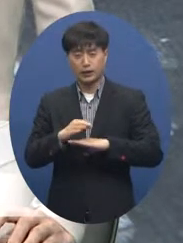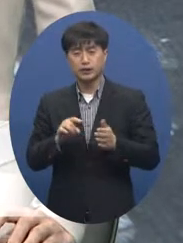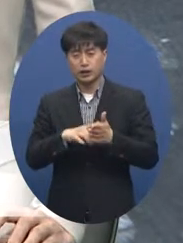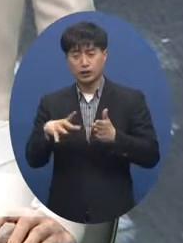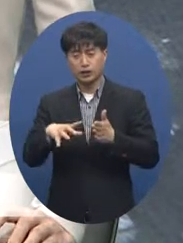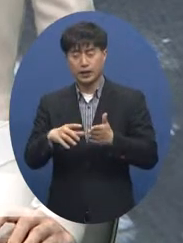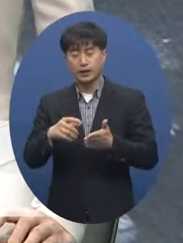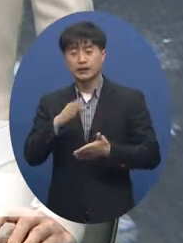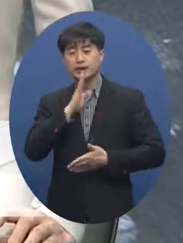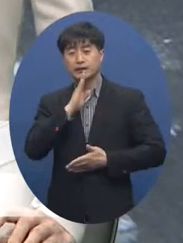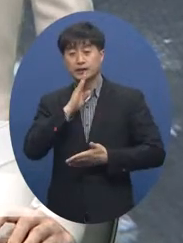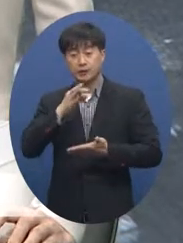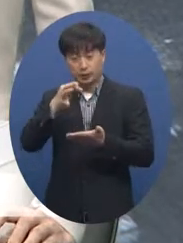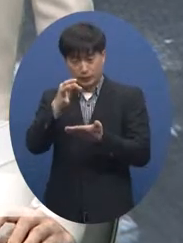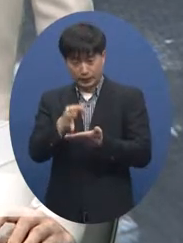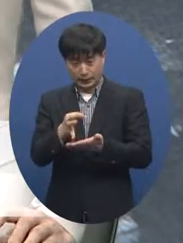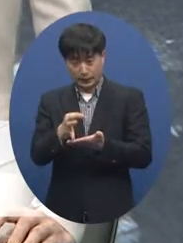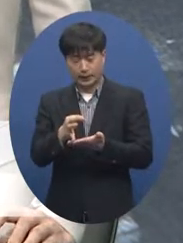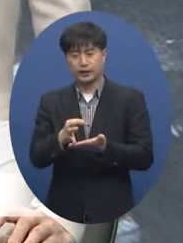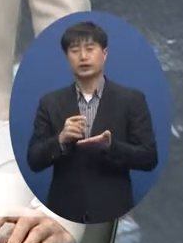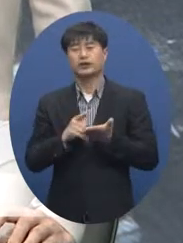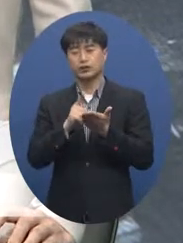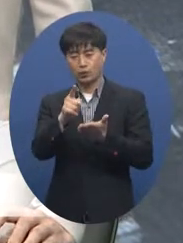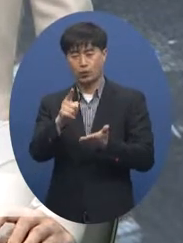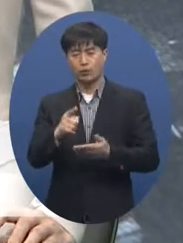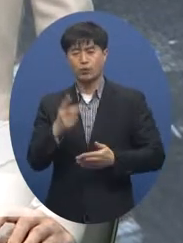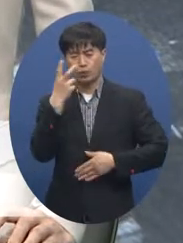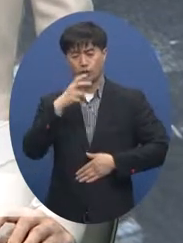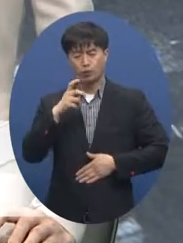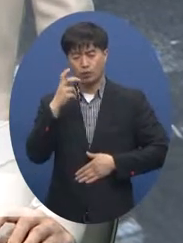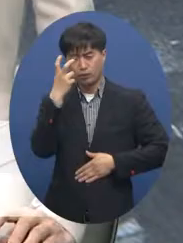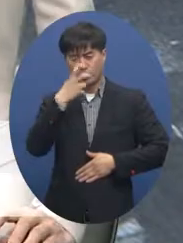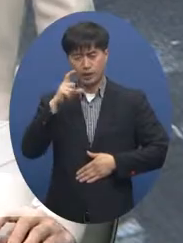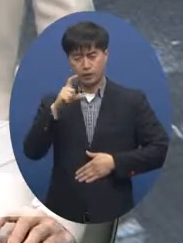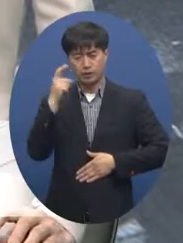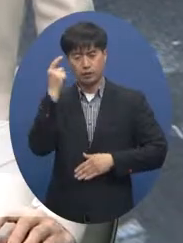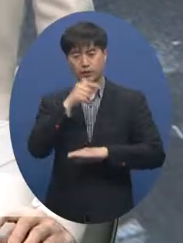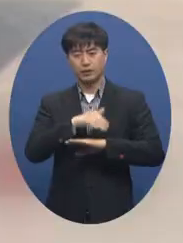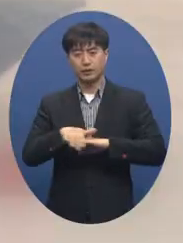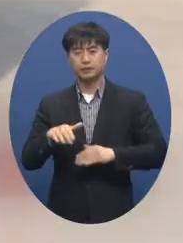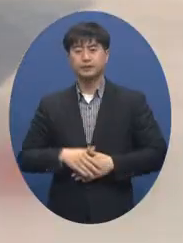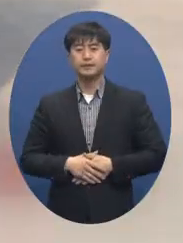건데요. 경기도는 단속을 강화하기로 했습니다. 한선지 기자입니다.